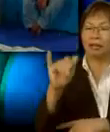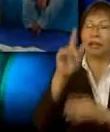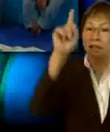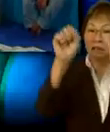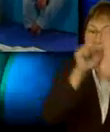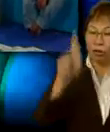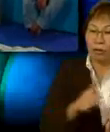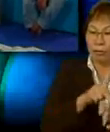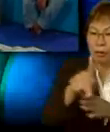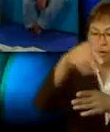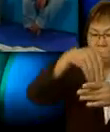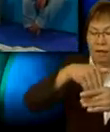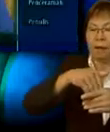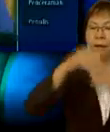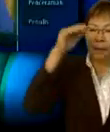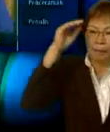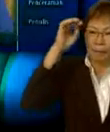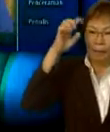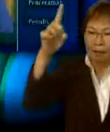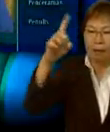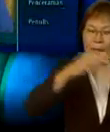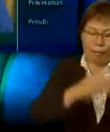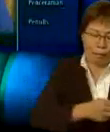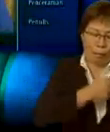guru pakar dalam mata pelajaran moral.